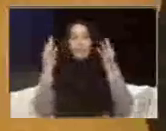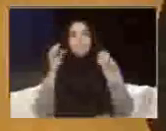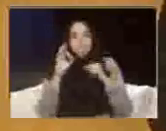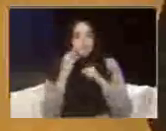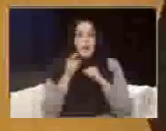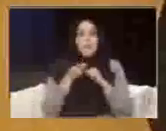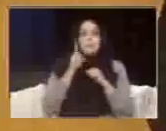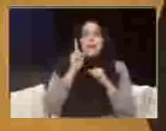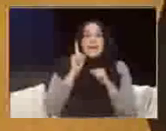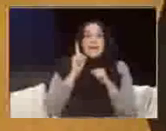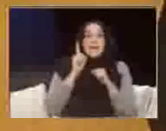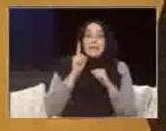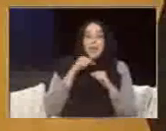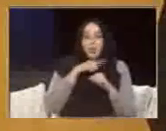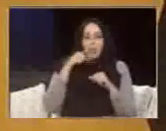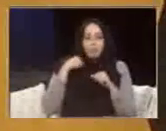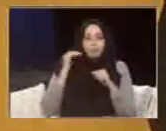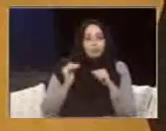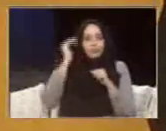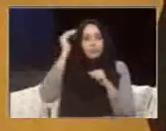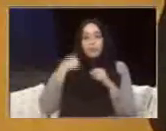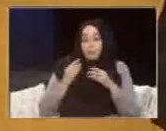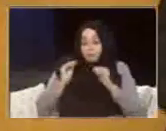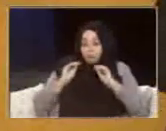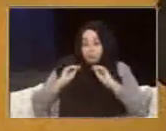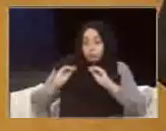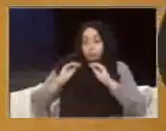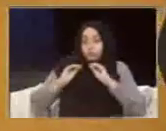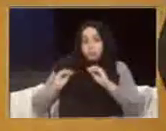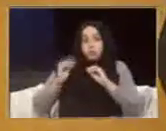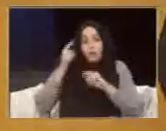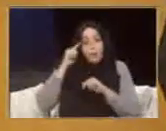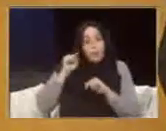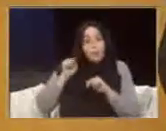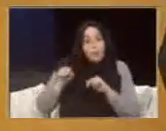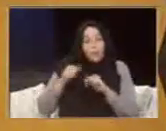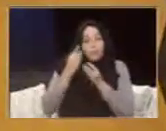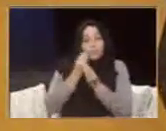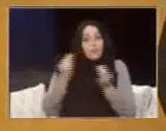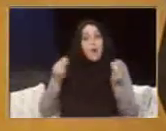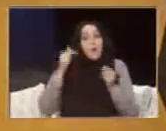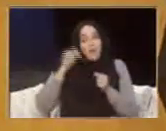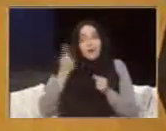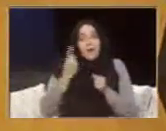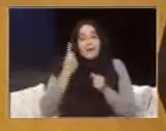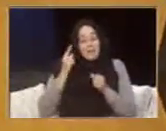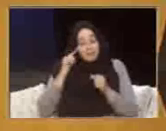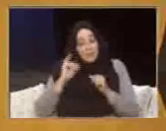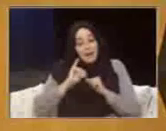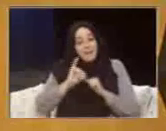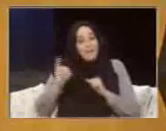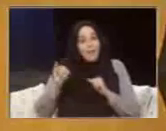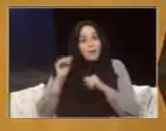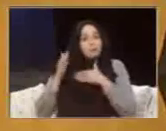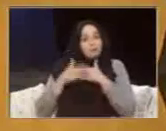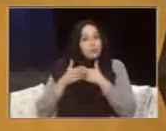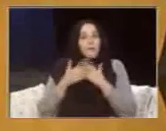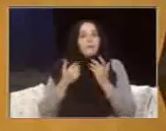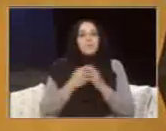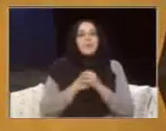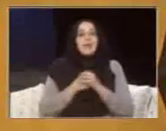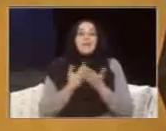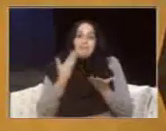لنا أن من يلقننا هذه الركائز. ولهذا وما مبعث